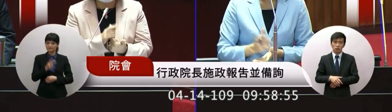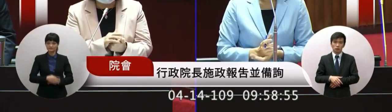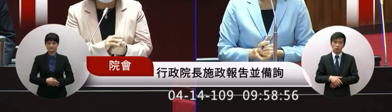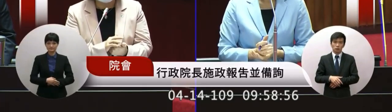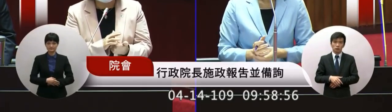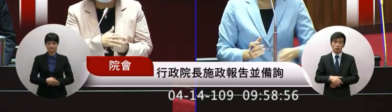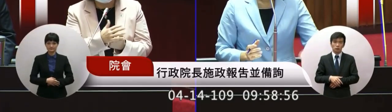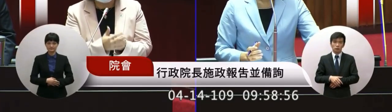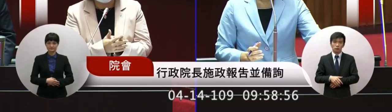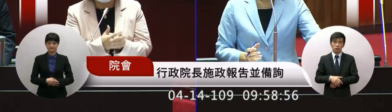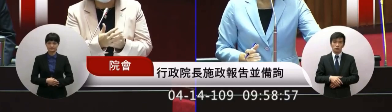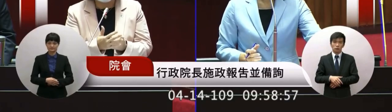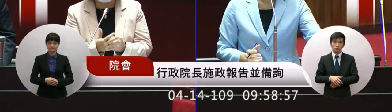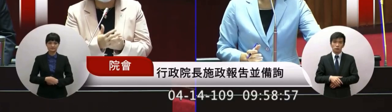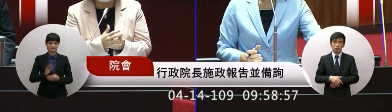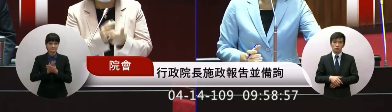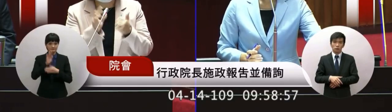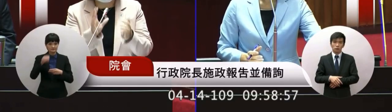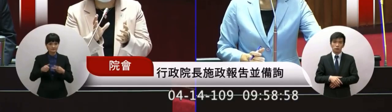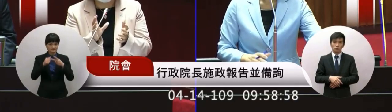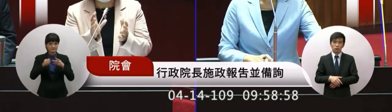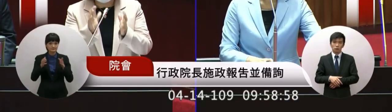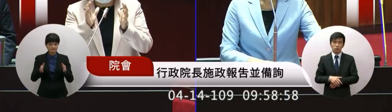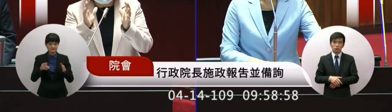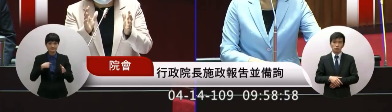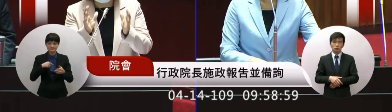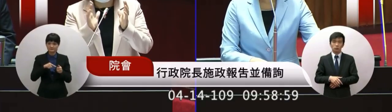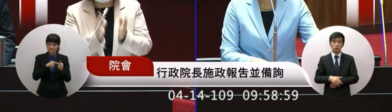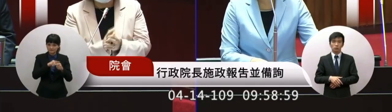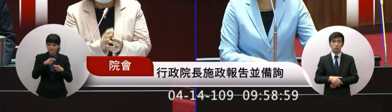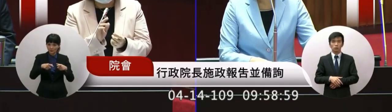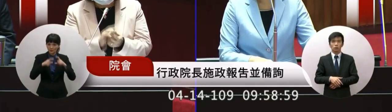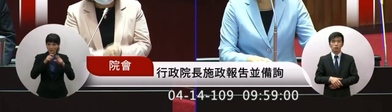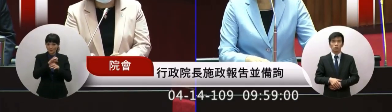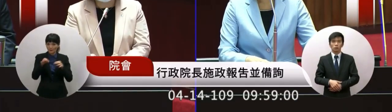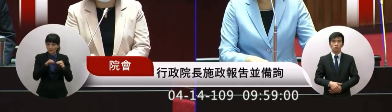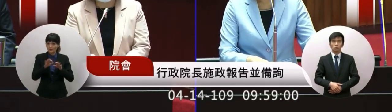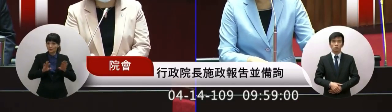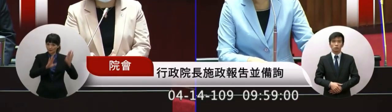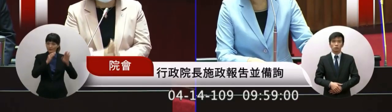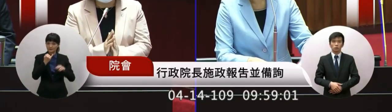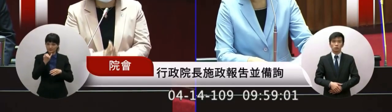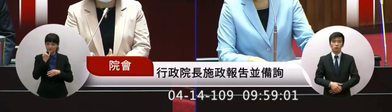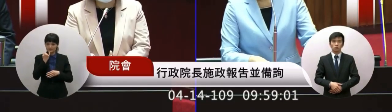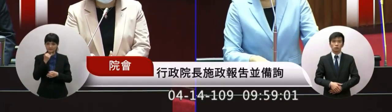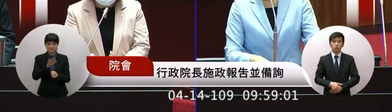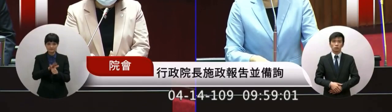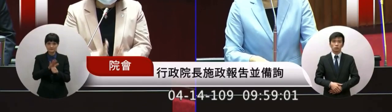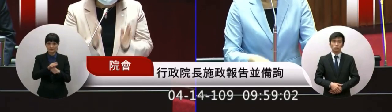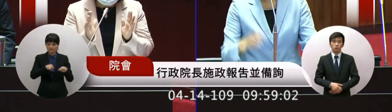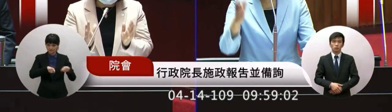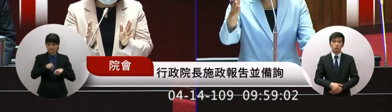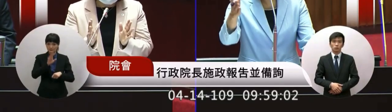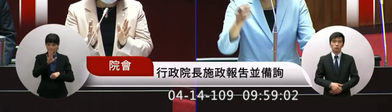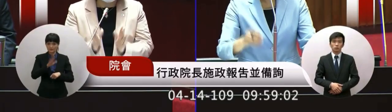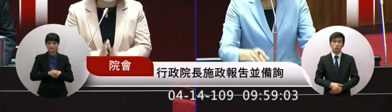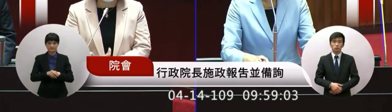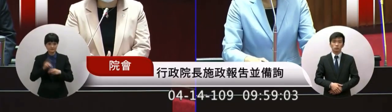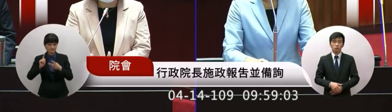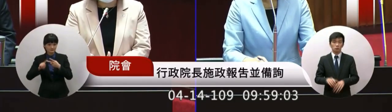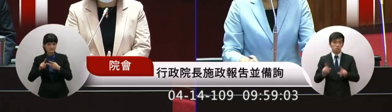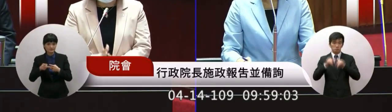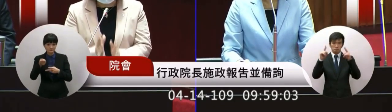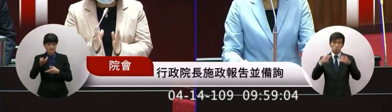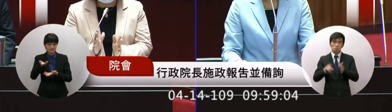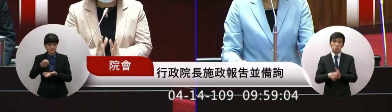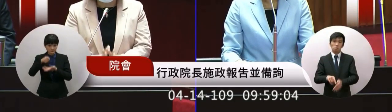要说明是振兴阶段，其实我们可以用复原重建的一个概念来解决。那第二个有关于您关心的哈 平日 的